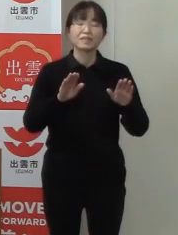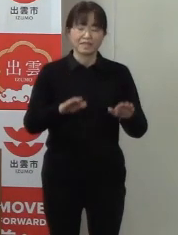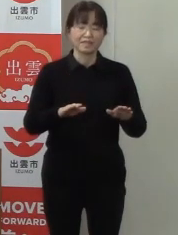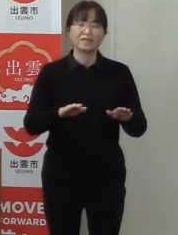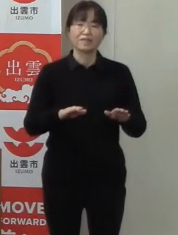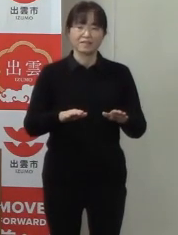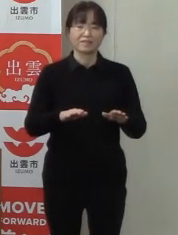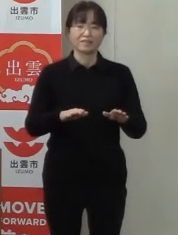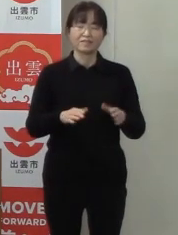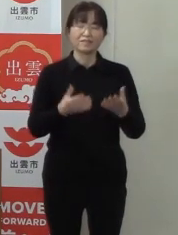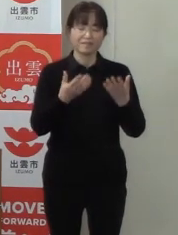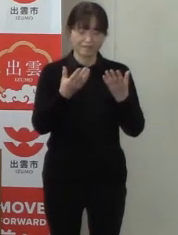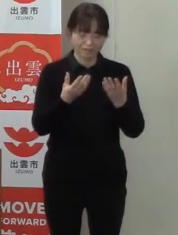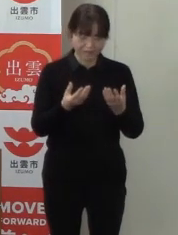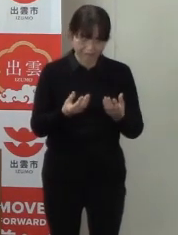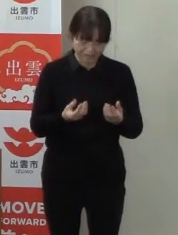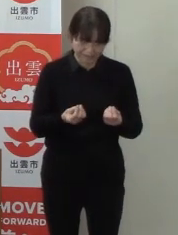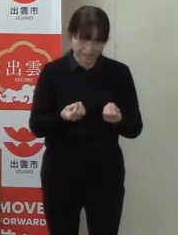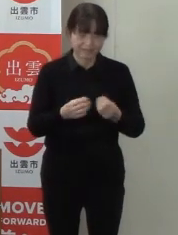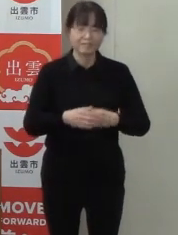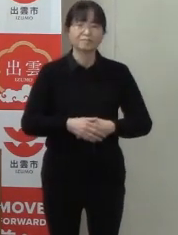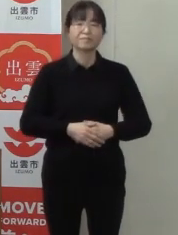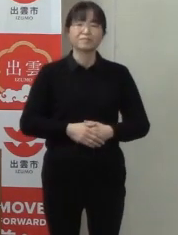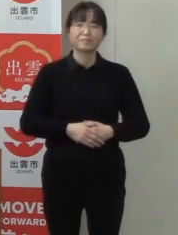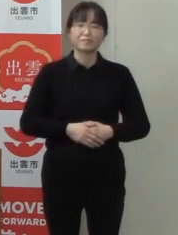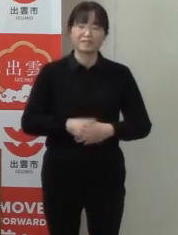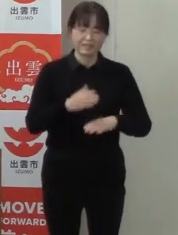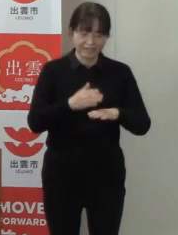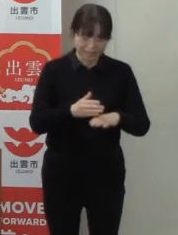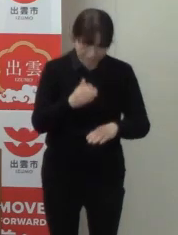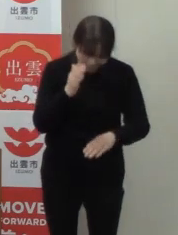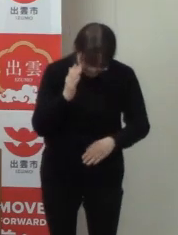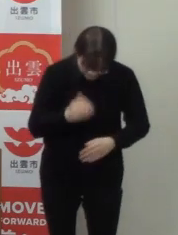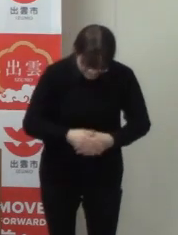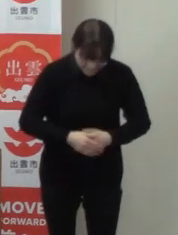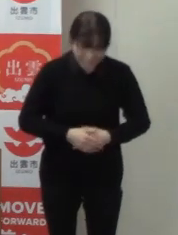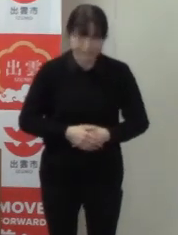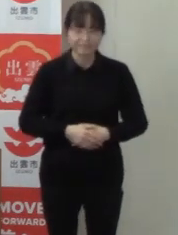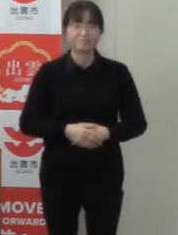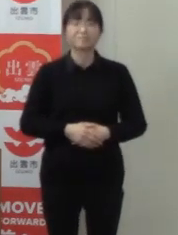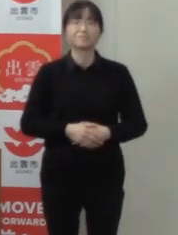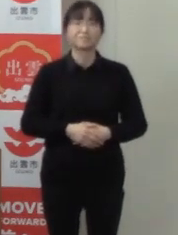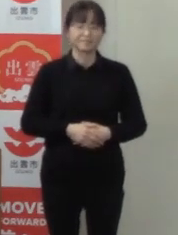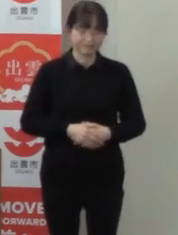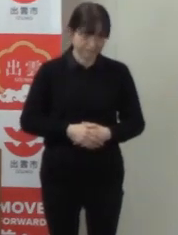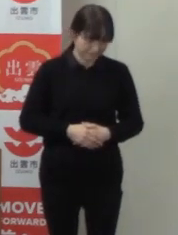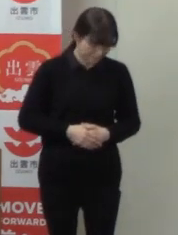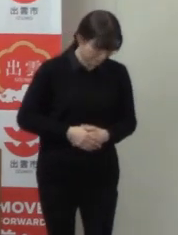については、これで終了させていただきたいと思います。どうもありがとうございました。 ありがとうございました。